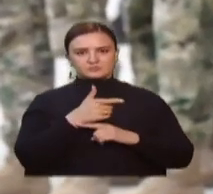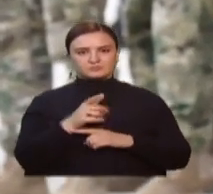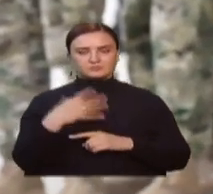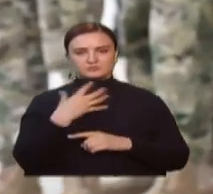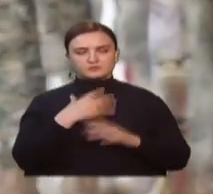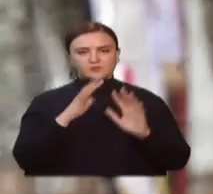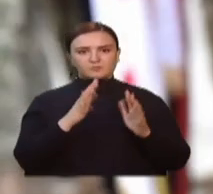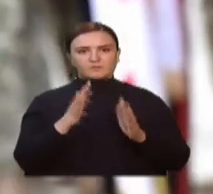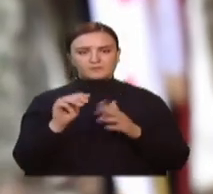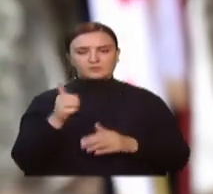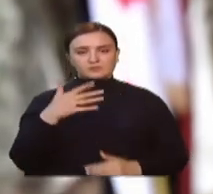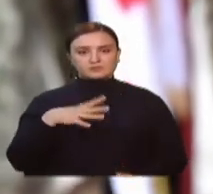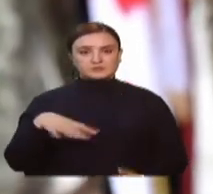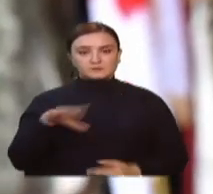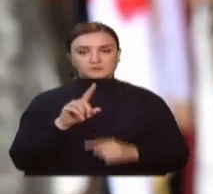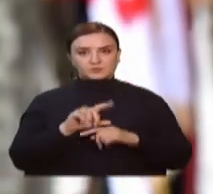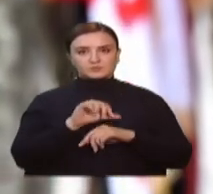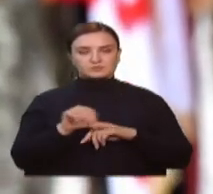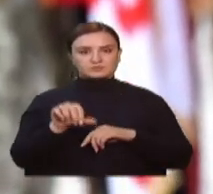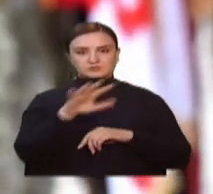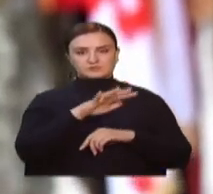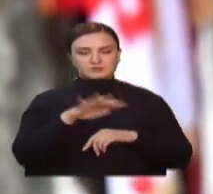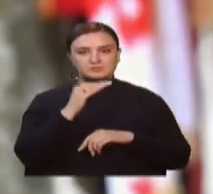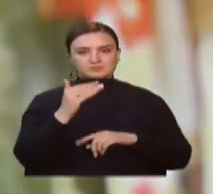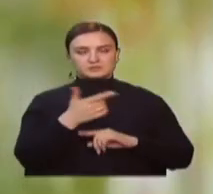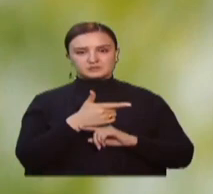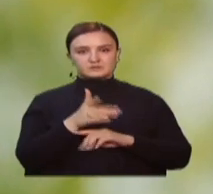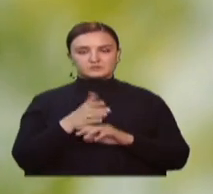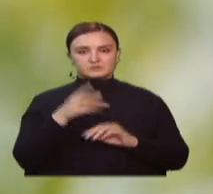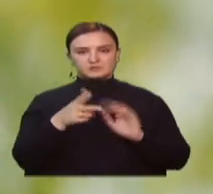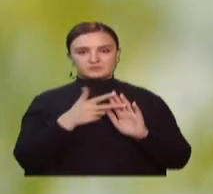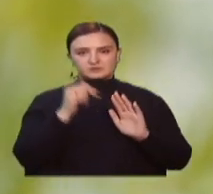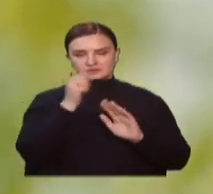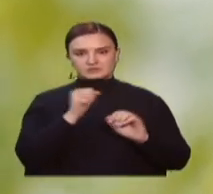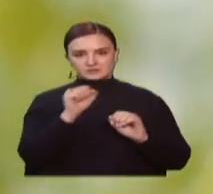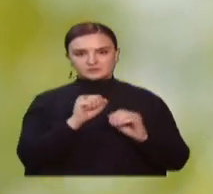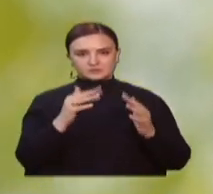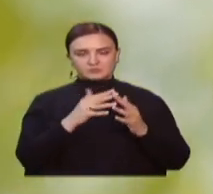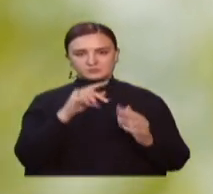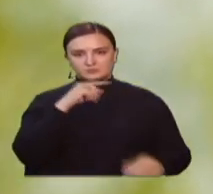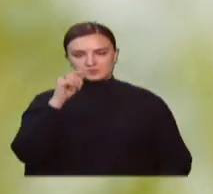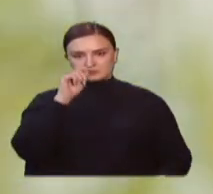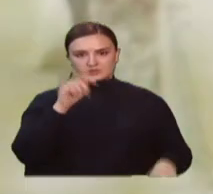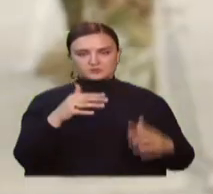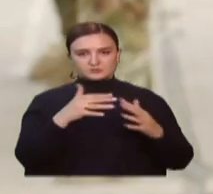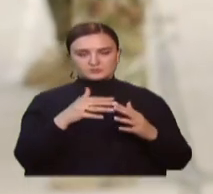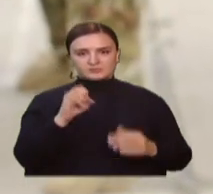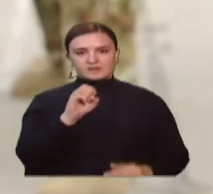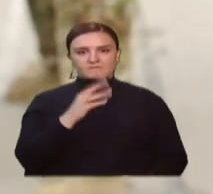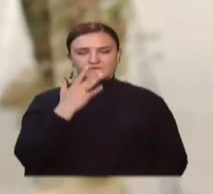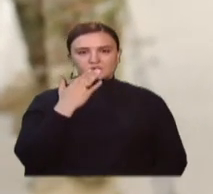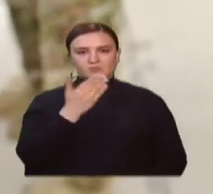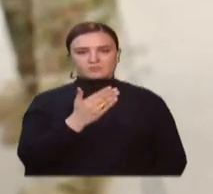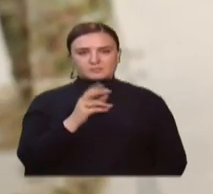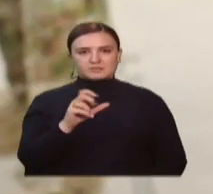მნიშვნელოვან მოვლენებს როგორც საქართველოში, ასევე მის ფარგლებს გარეთ. მას გაშუქებული აქვს 2008 წლის აგვისტოს ომი, რუსეთ-უკრაინის ომი, ევრომაიდნის